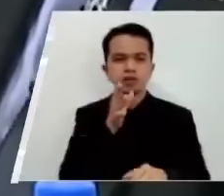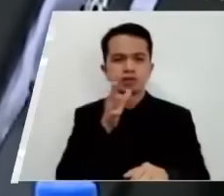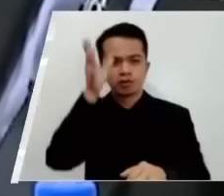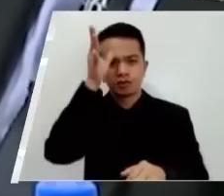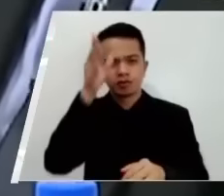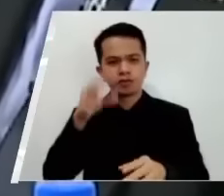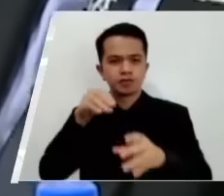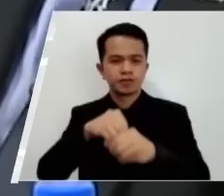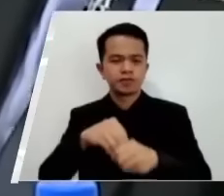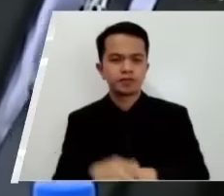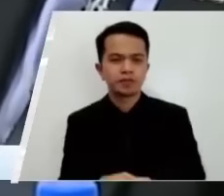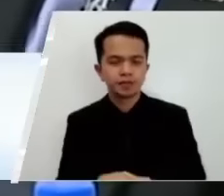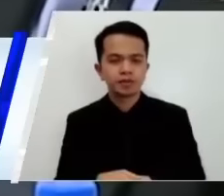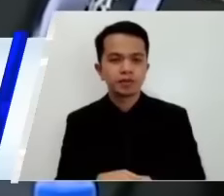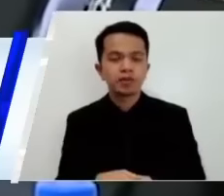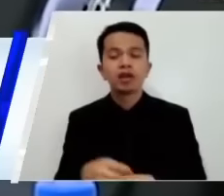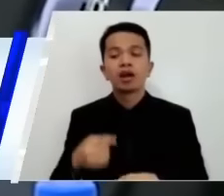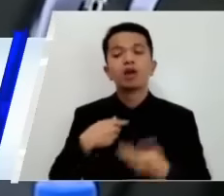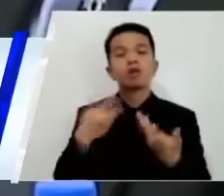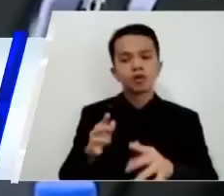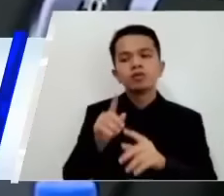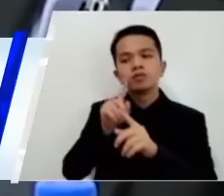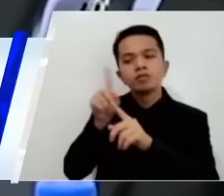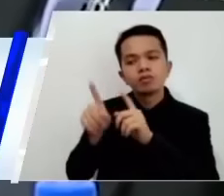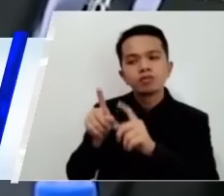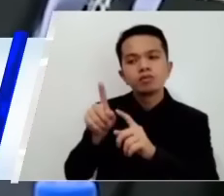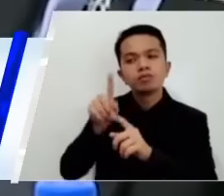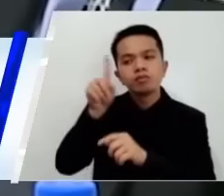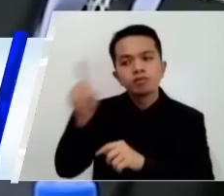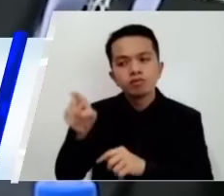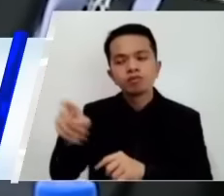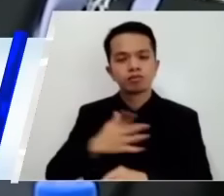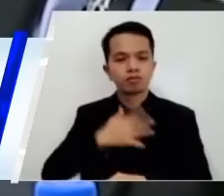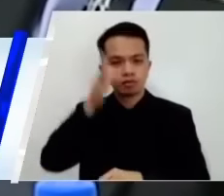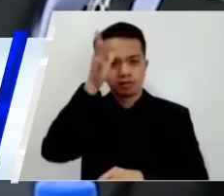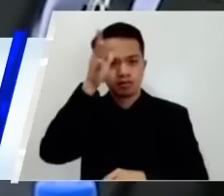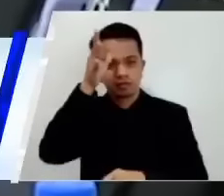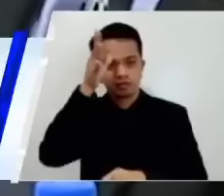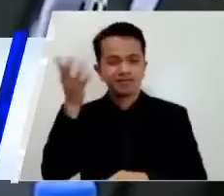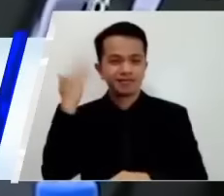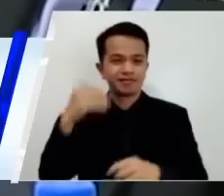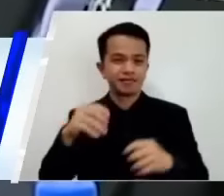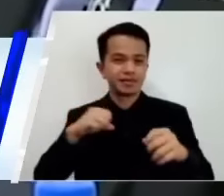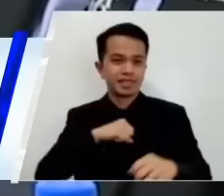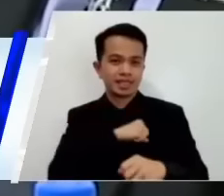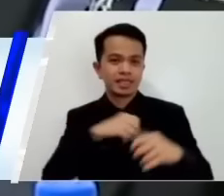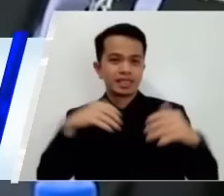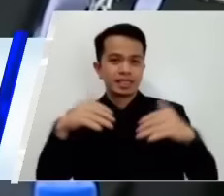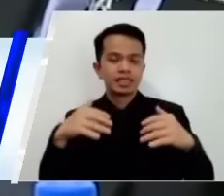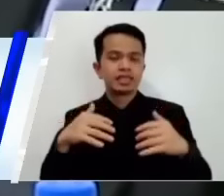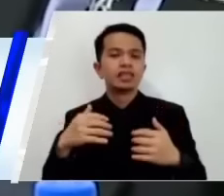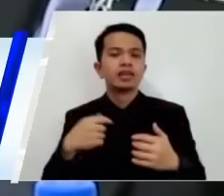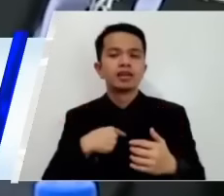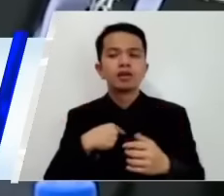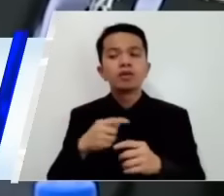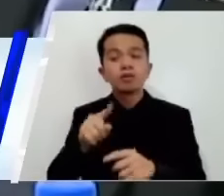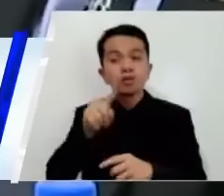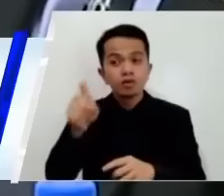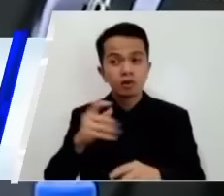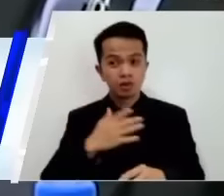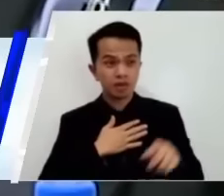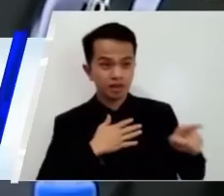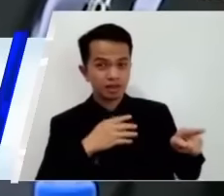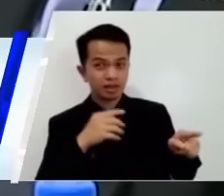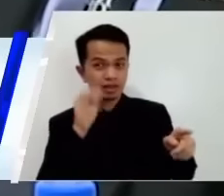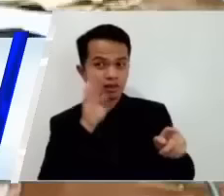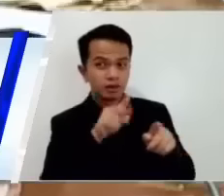ko rin po sa tatay ko po, after po nung last Senate hearing po, tinanong ko po sa kanya kung kapatid ko po ba yung dalawa, and